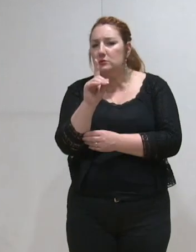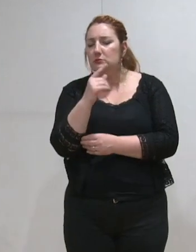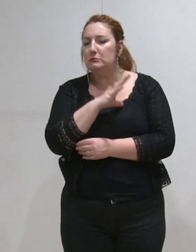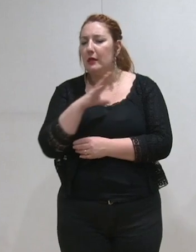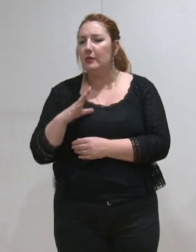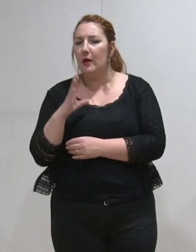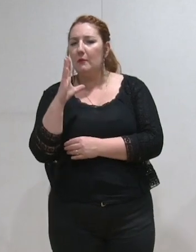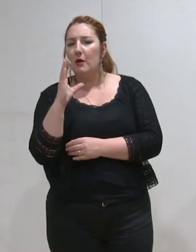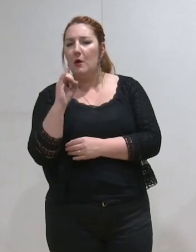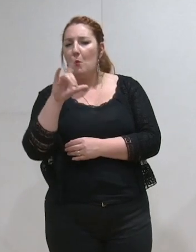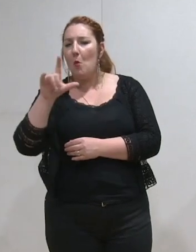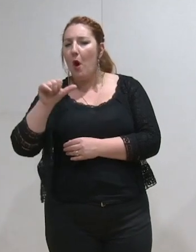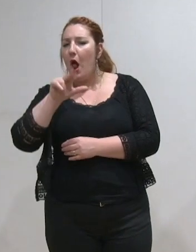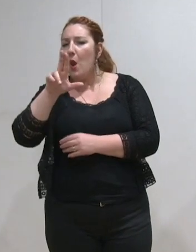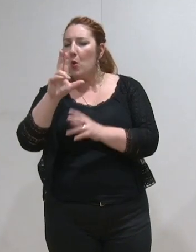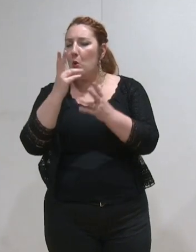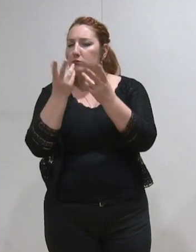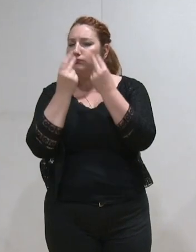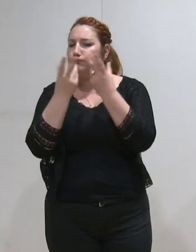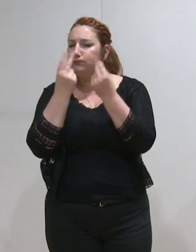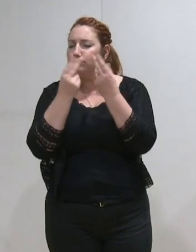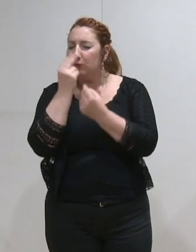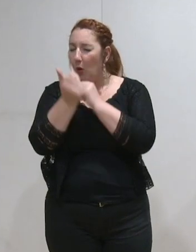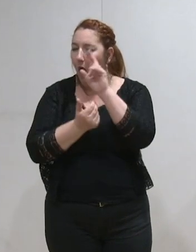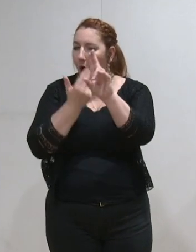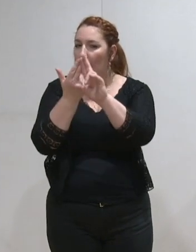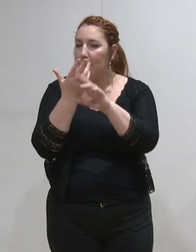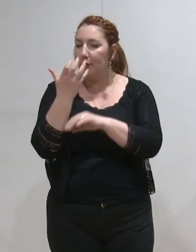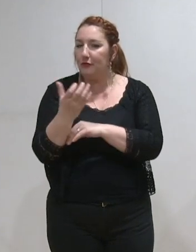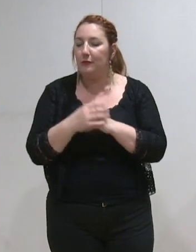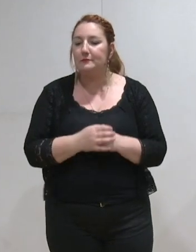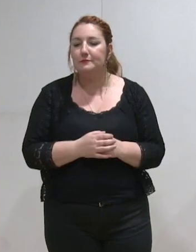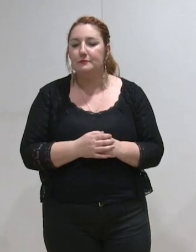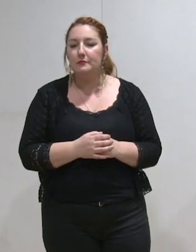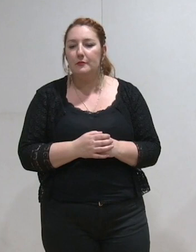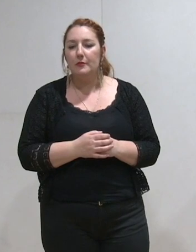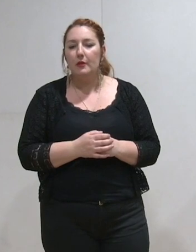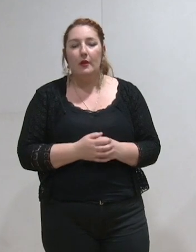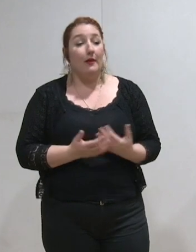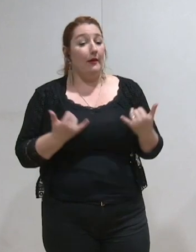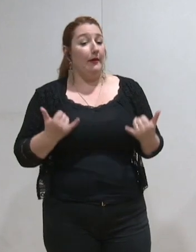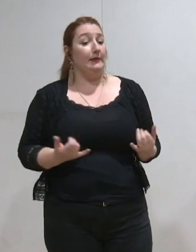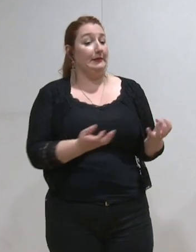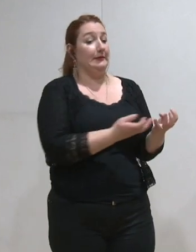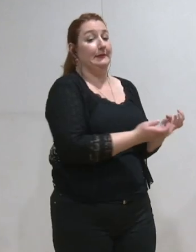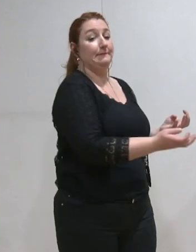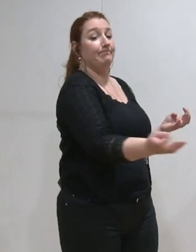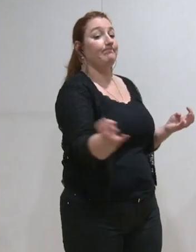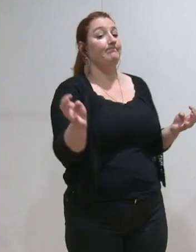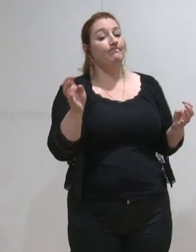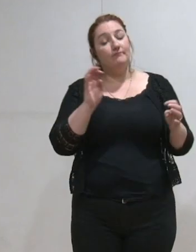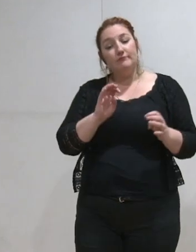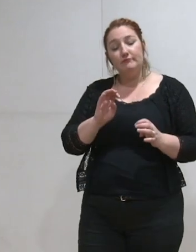madame boilot au réflexion qu'elle a formulé personne ici n'a